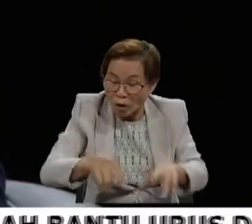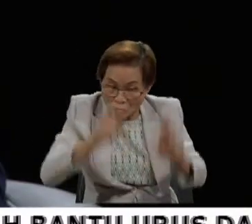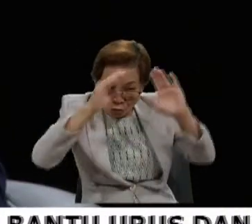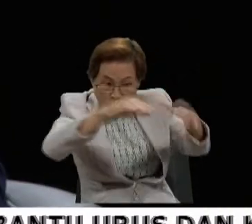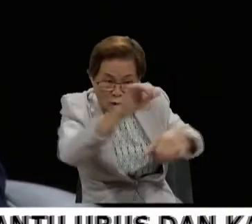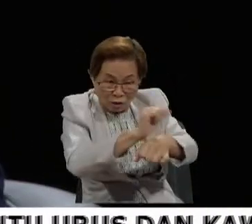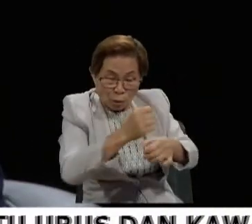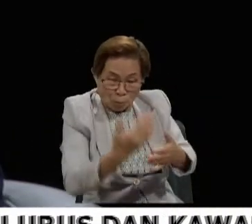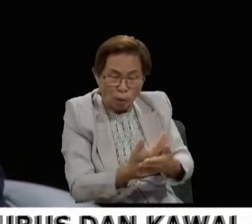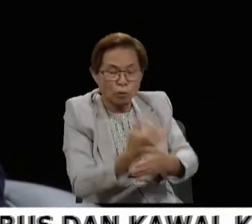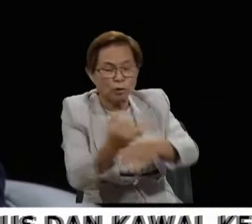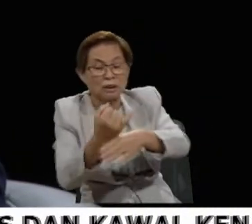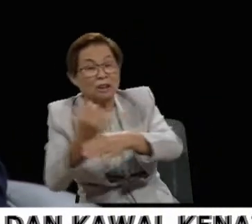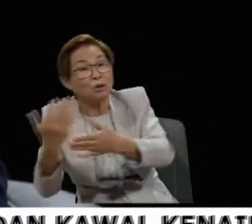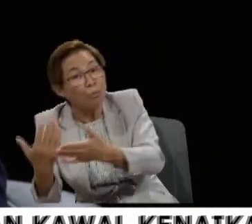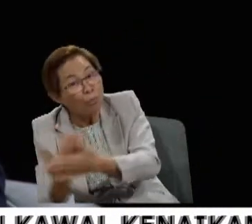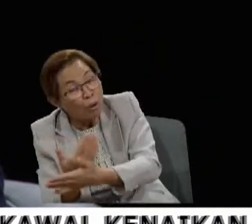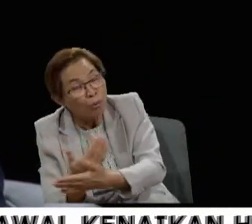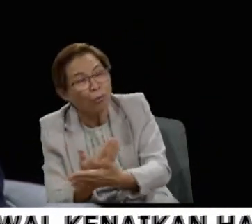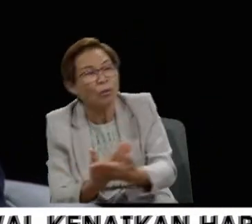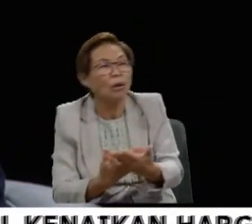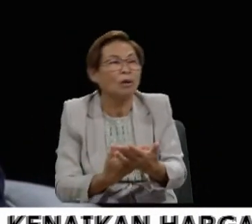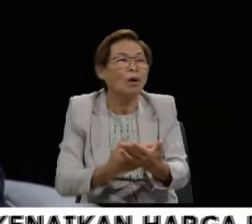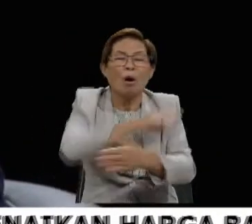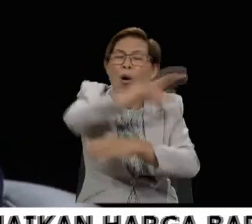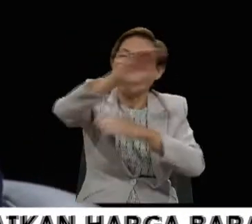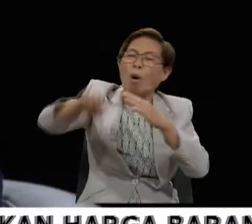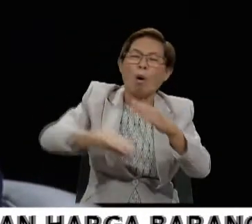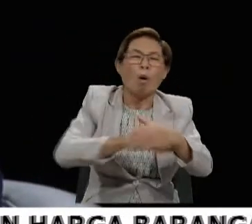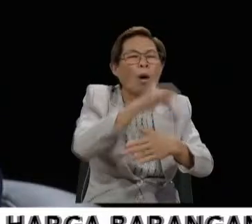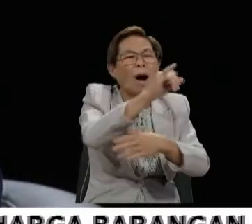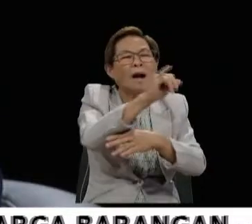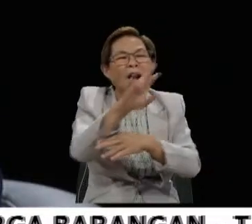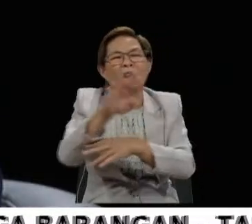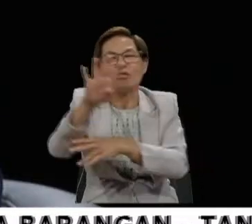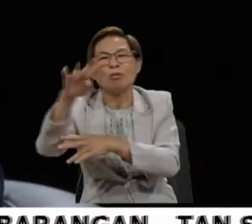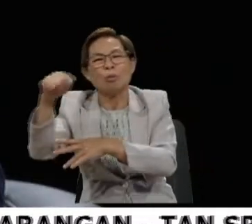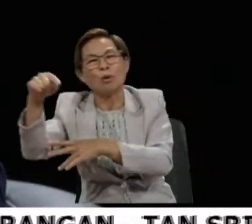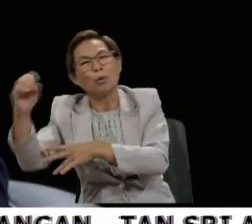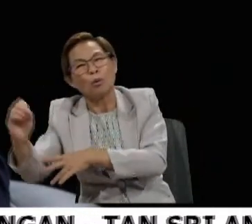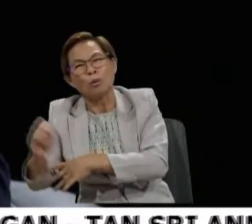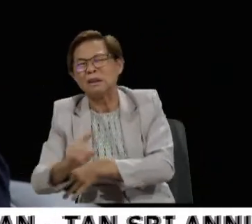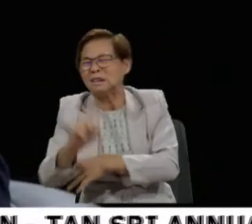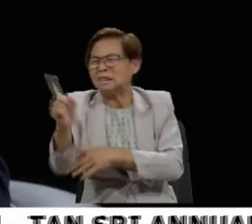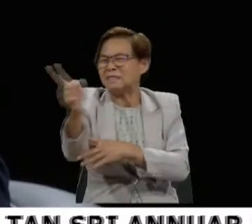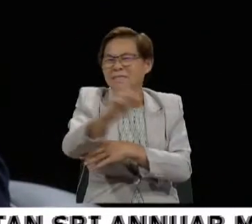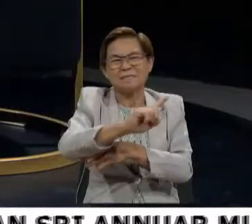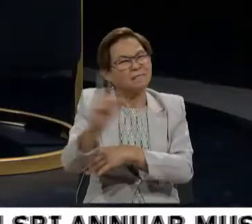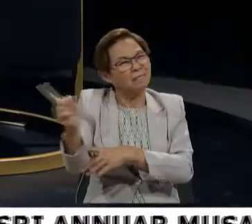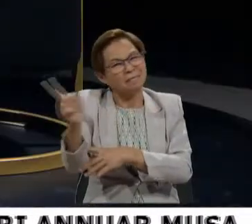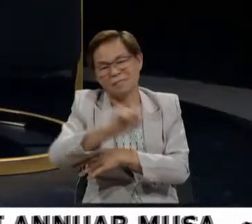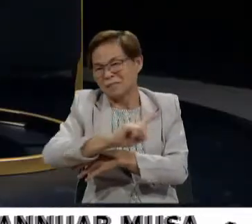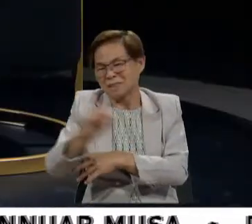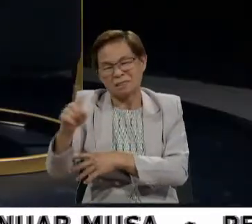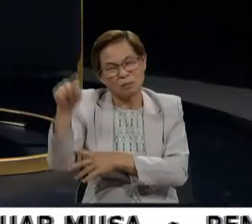segi apa industri yang baru datangnya all industri Ir 4.0 ni jangan terlalu